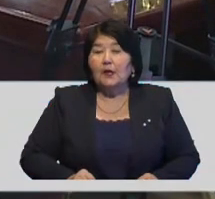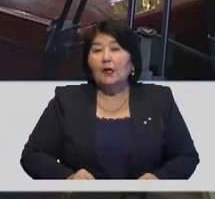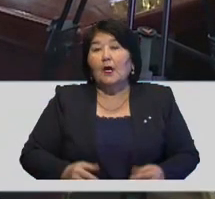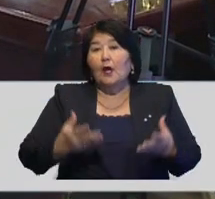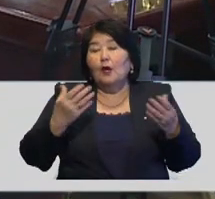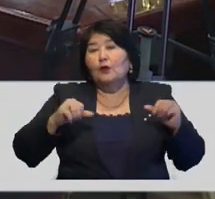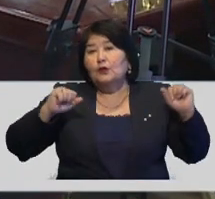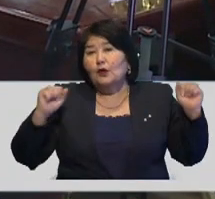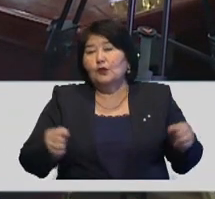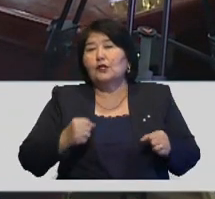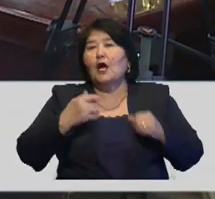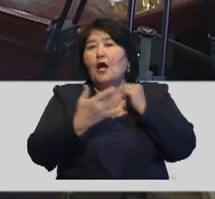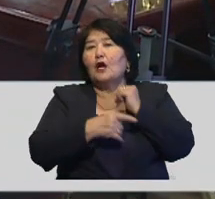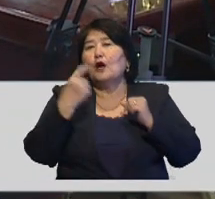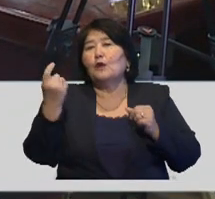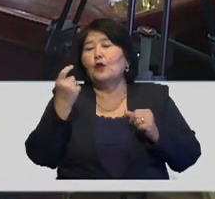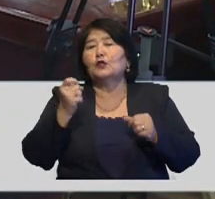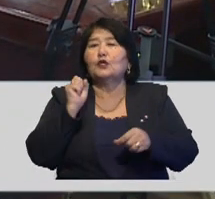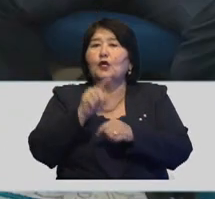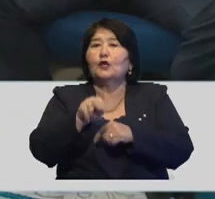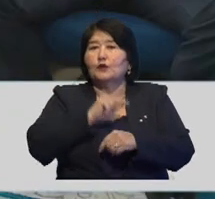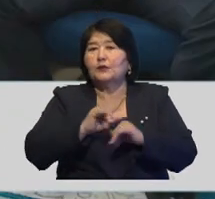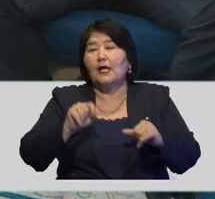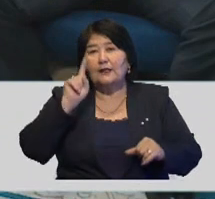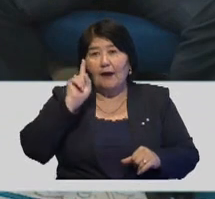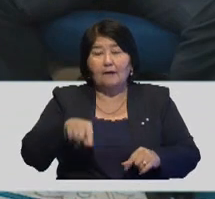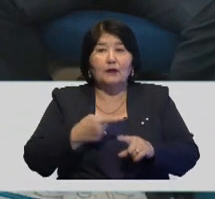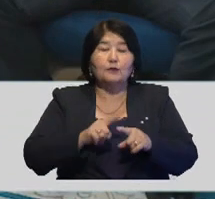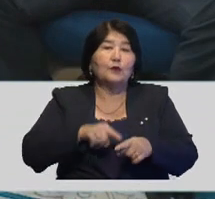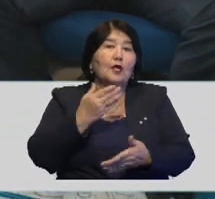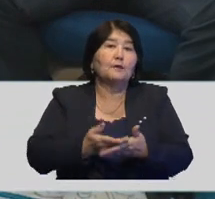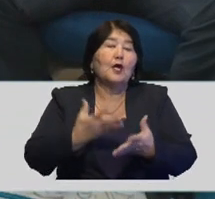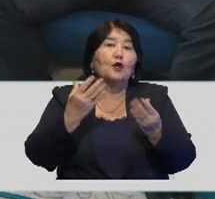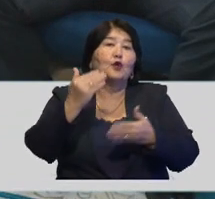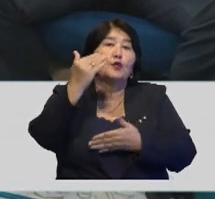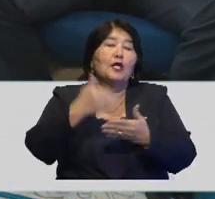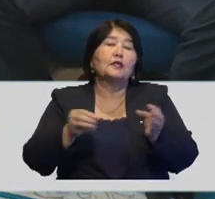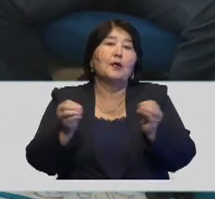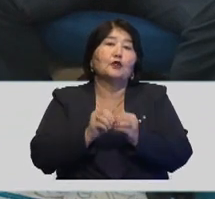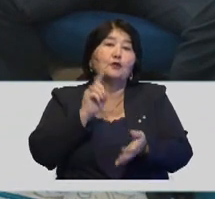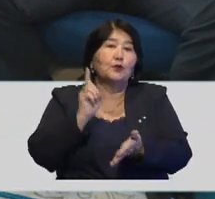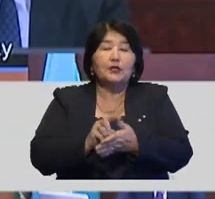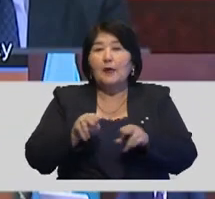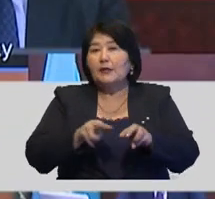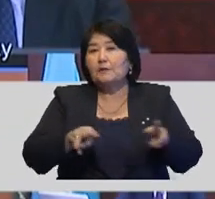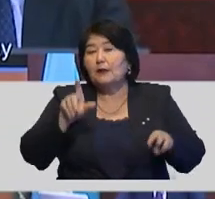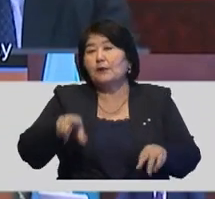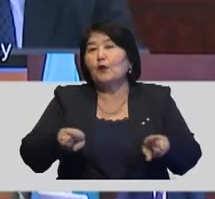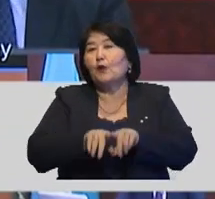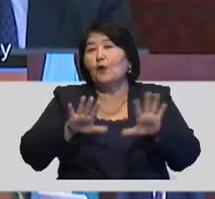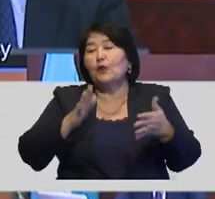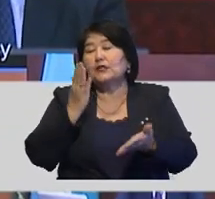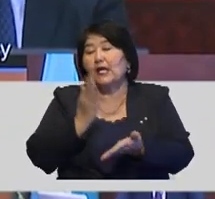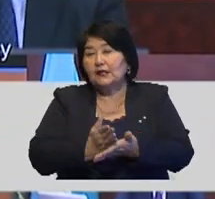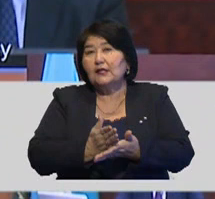Күннің күрт суытуы коммуналдық жүйелерге жүктемені арттыра түсетіні анық. Сондықтан бұл мәселе күн тәртібінен түспеуі тиіс. Премьер-министр оқыс жағдай